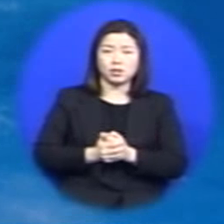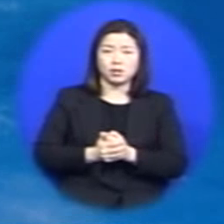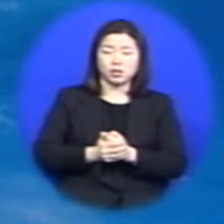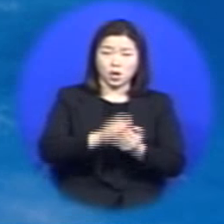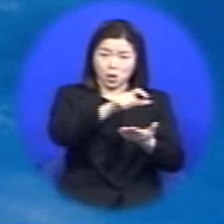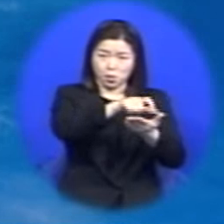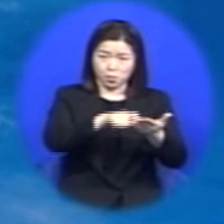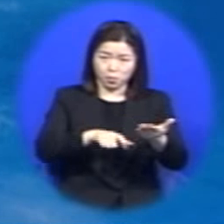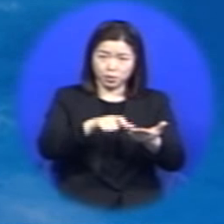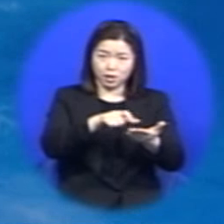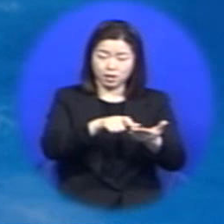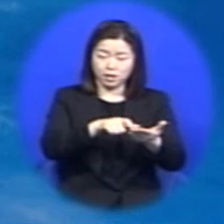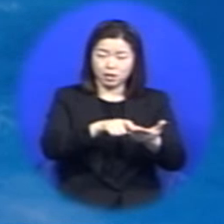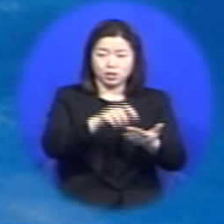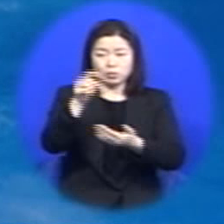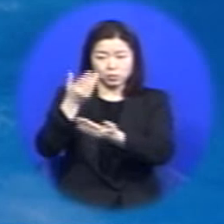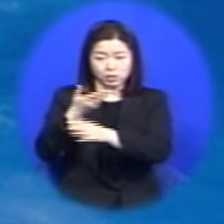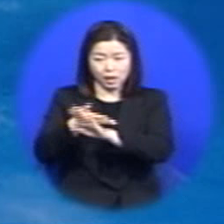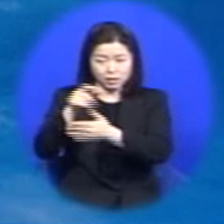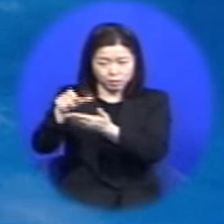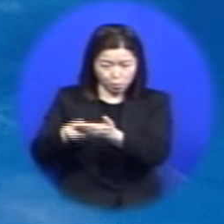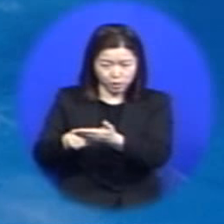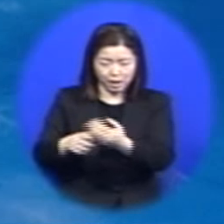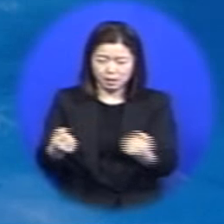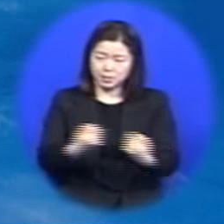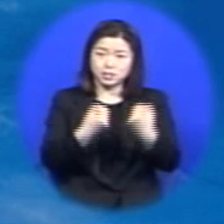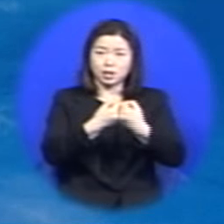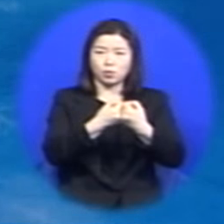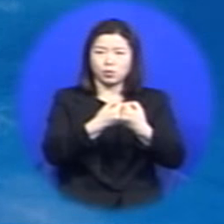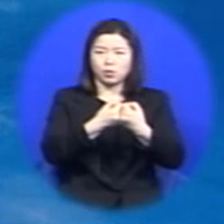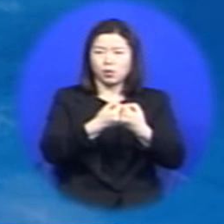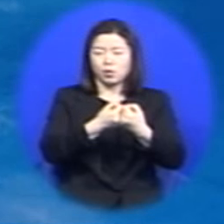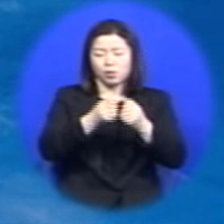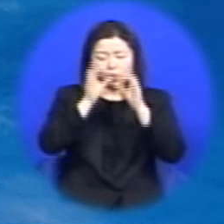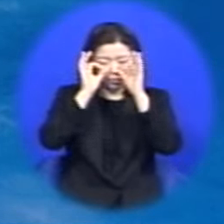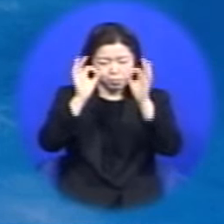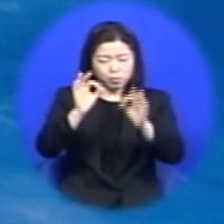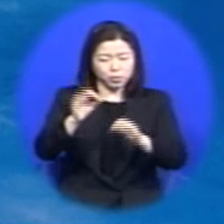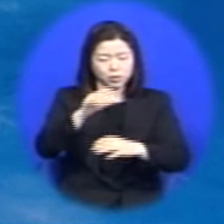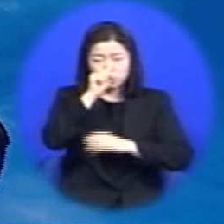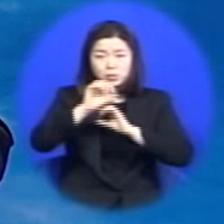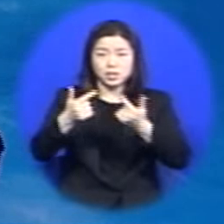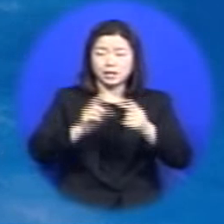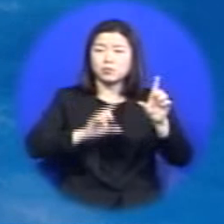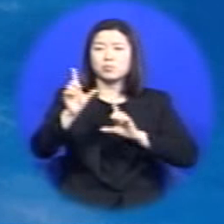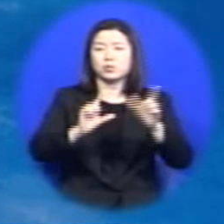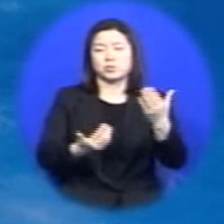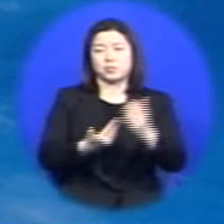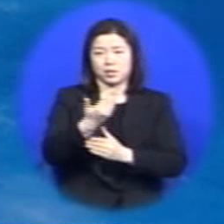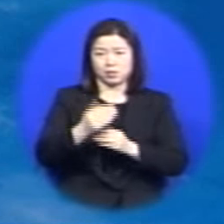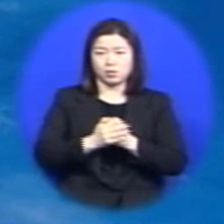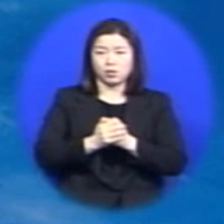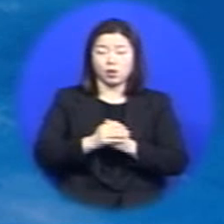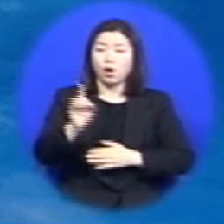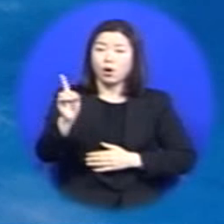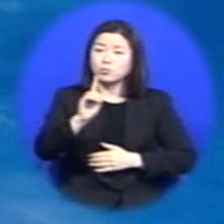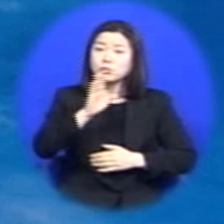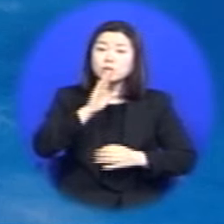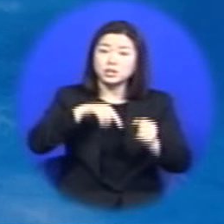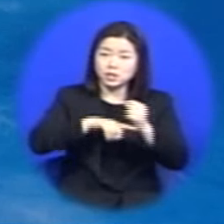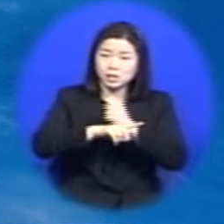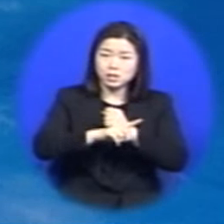교단과 교단끼리 싸우는 참 보기 흉한 모습이 생깁니다. 무엇이 진리냐고 하는 것은 참